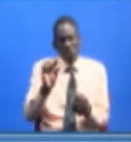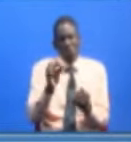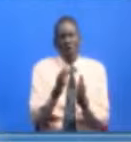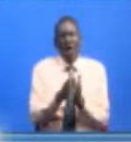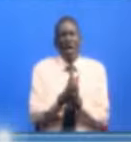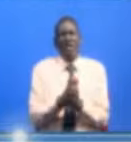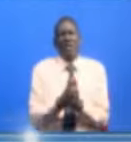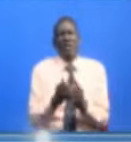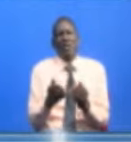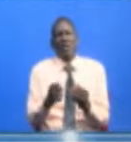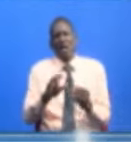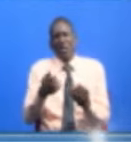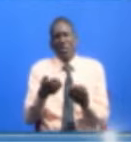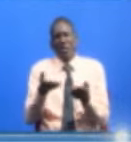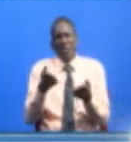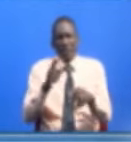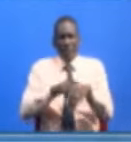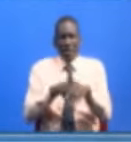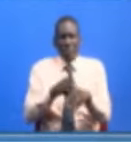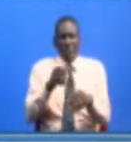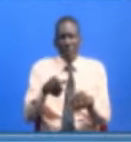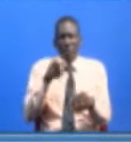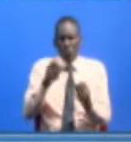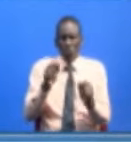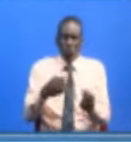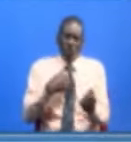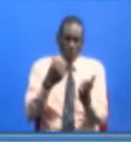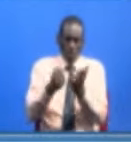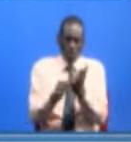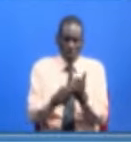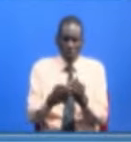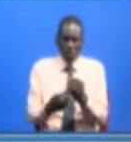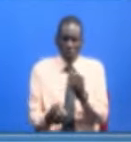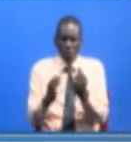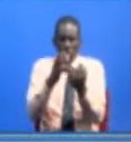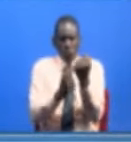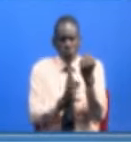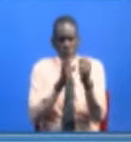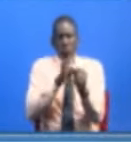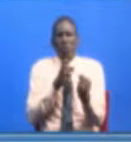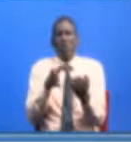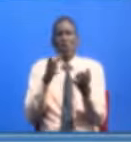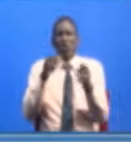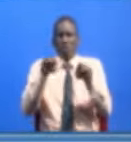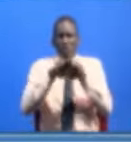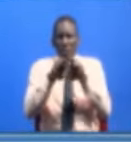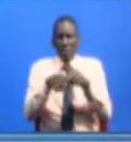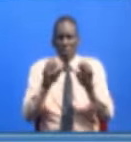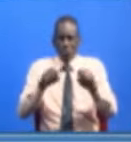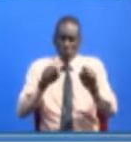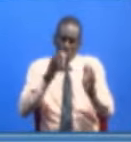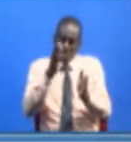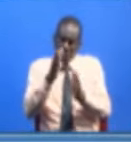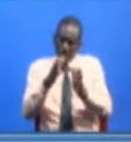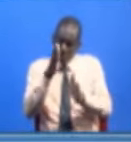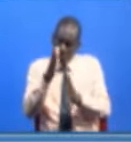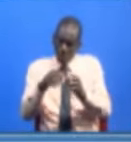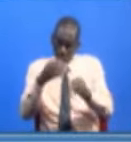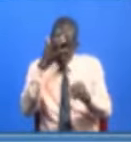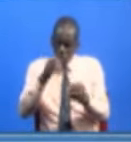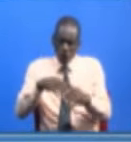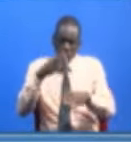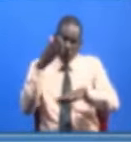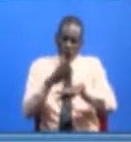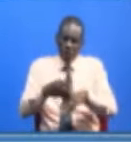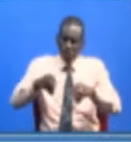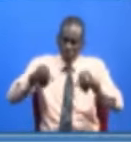na misimu mingine iliyopita kilitokana na tatizo lilo hilo. Naam, pia huenda imechangiwa na mbolea feki iliyo sokoni. Kinani kwamba